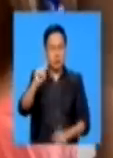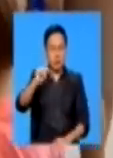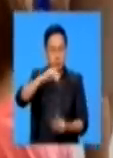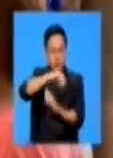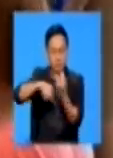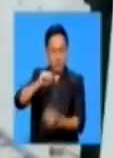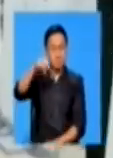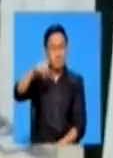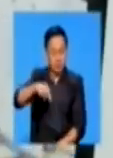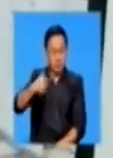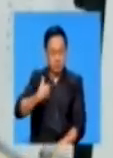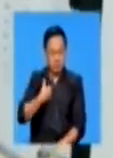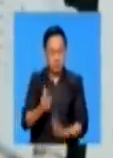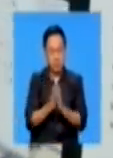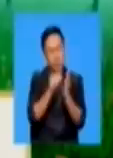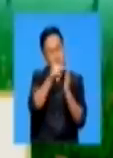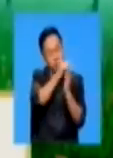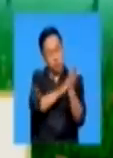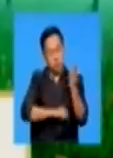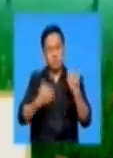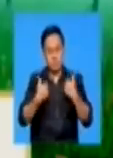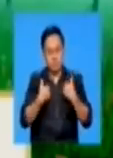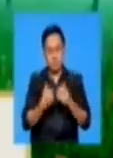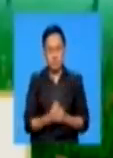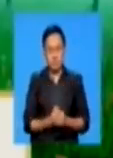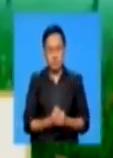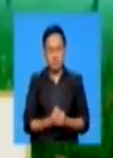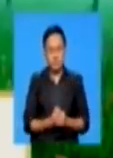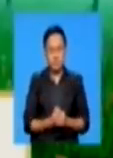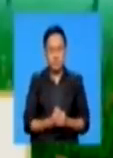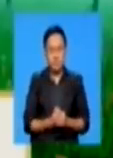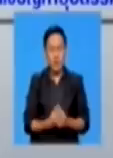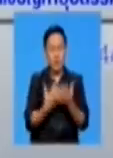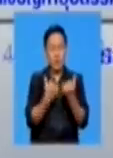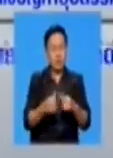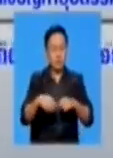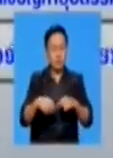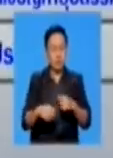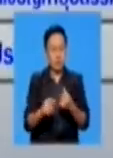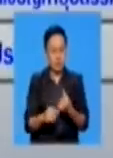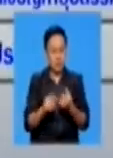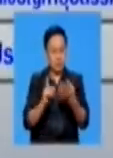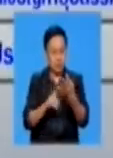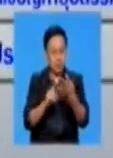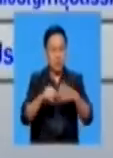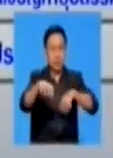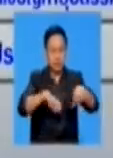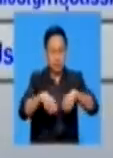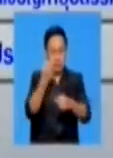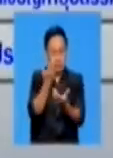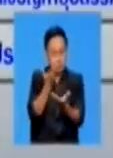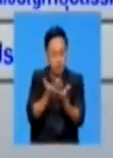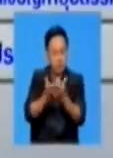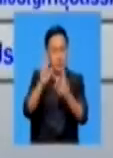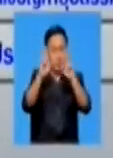ายจังหวัดด้วยกันก็ติดตามเอาแล้วกันนะครับเรื่องต่อไปคือเรื่องของการจัดทำระบบบัญชีเดียวเพื่อจะรองรับข้อมูลผู้ประกอบการ